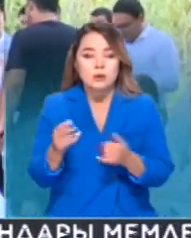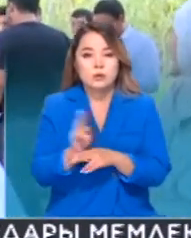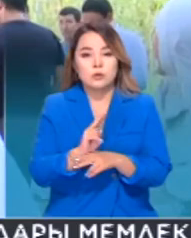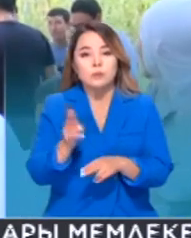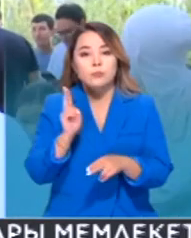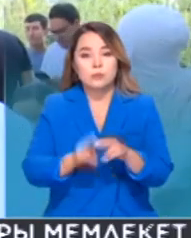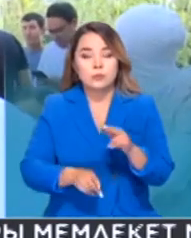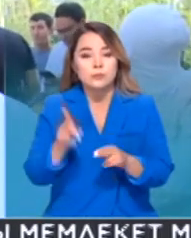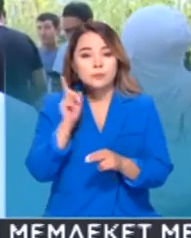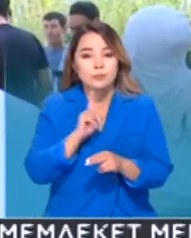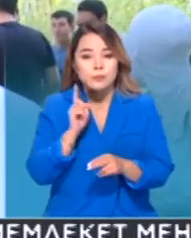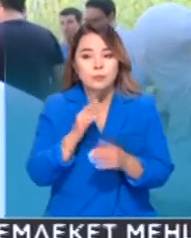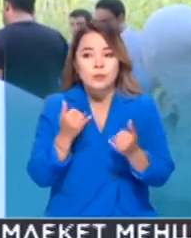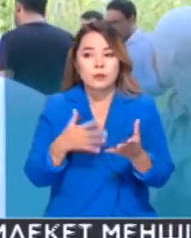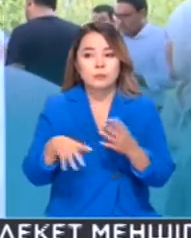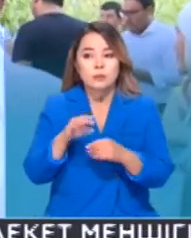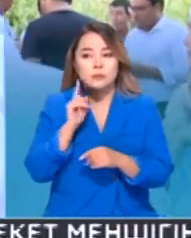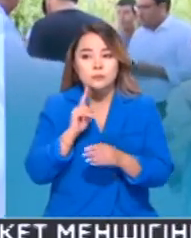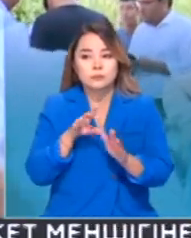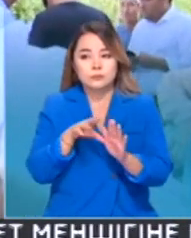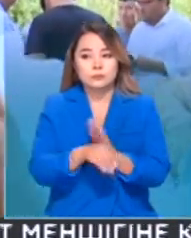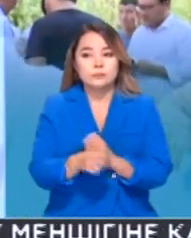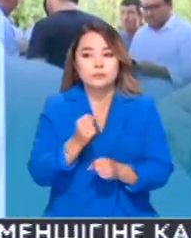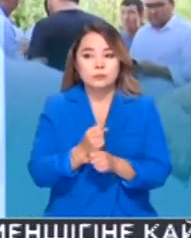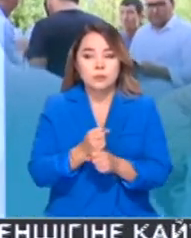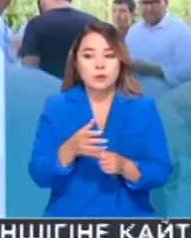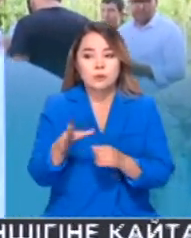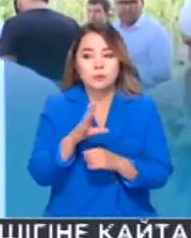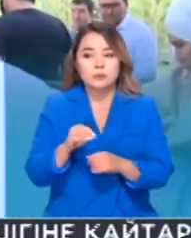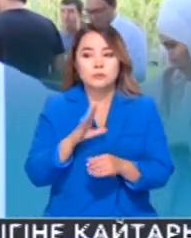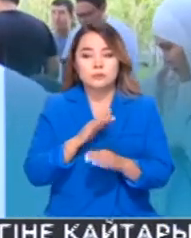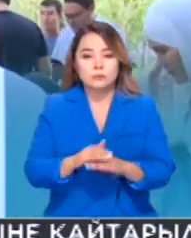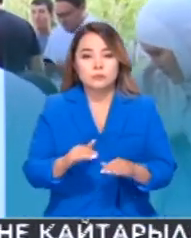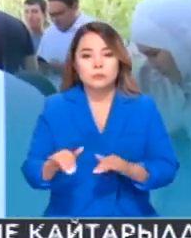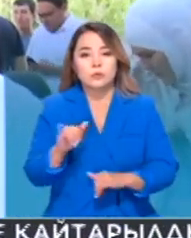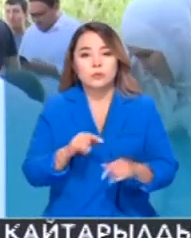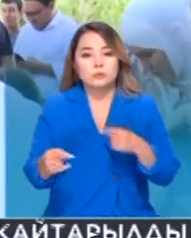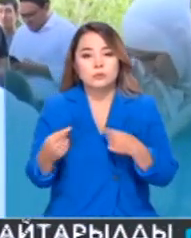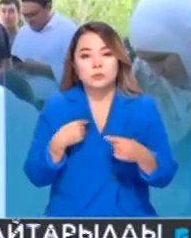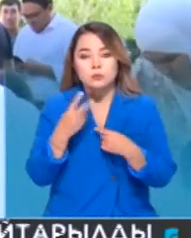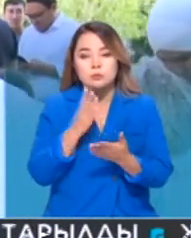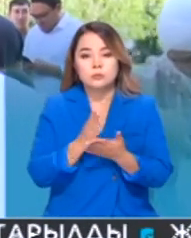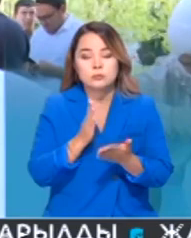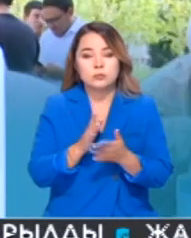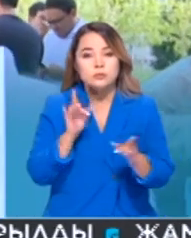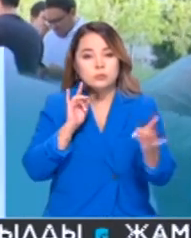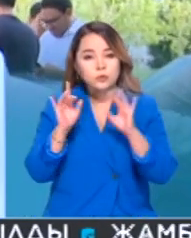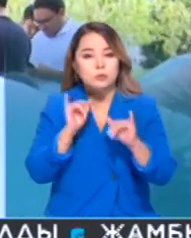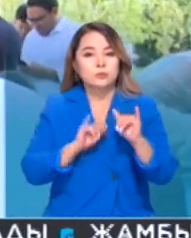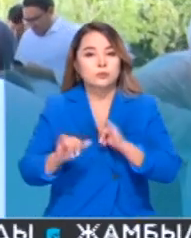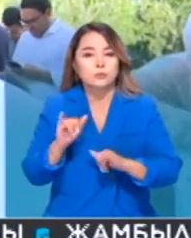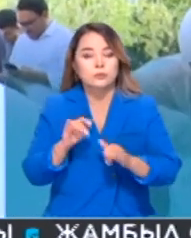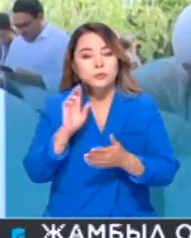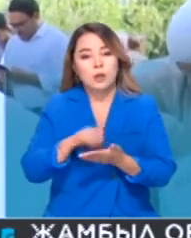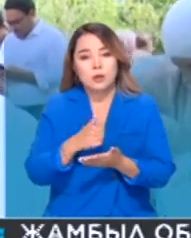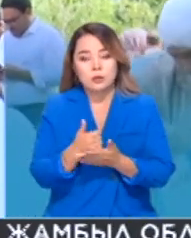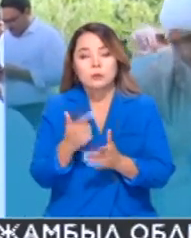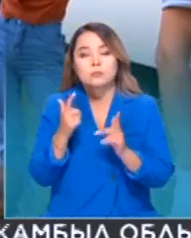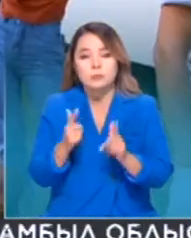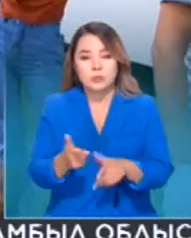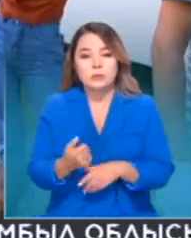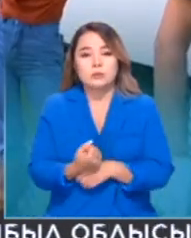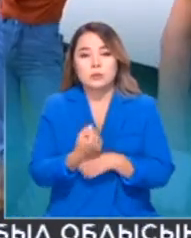бәрі біткенше жалдап тұрамыз. Әйтпесе көрінген жерде жүр, бала шағаны қиналып кеттік қой. Дұрыс, әкімдікке келісіп